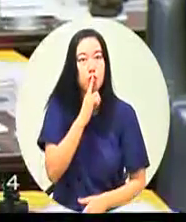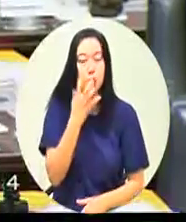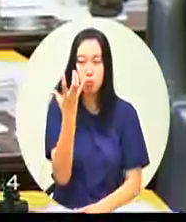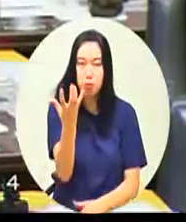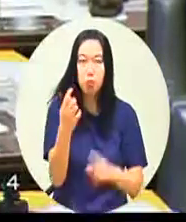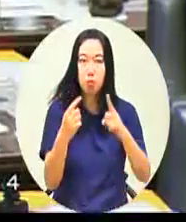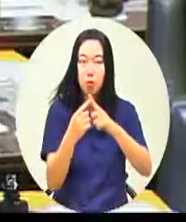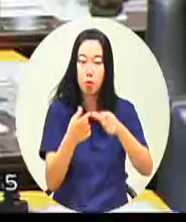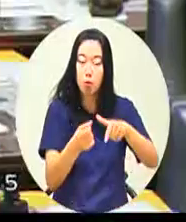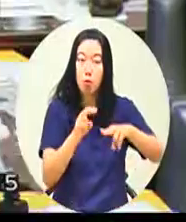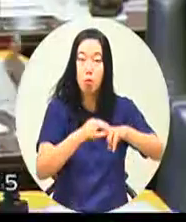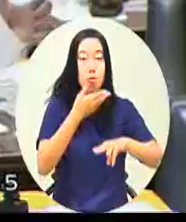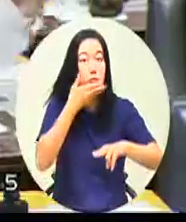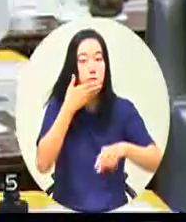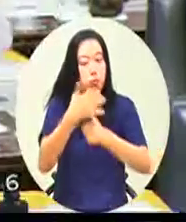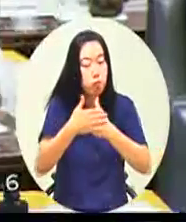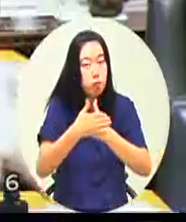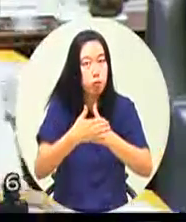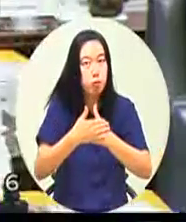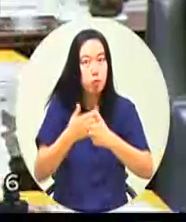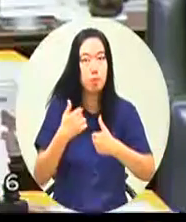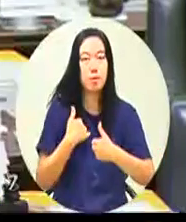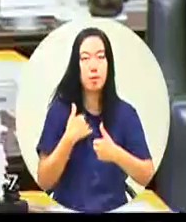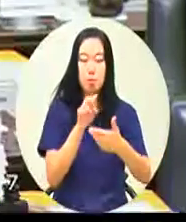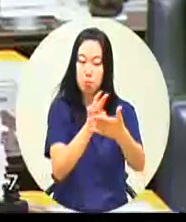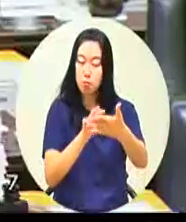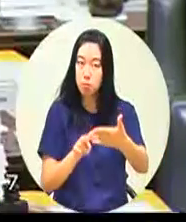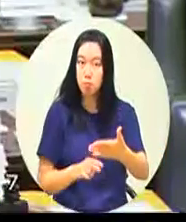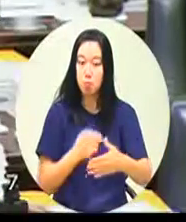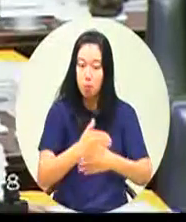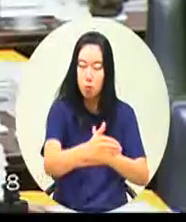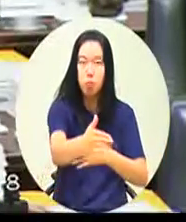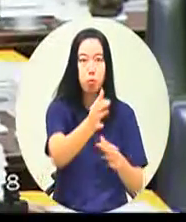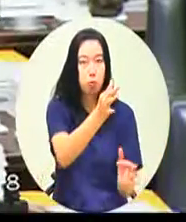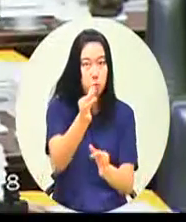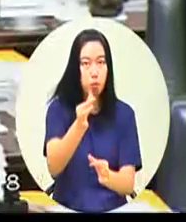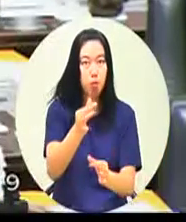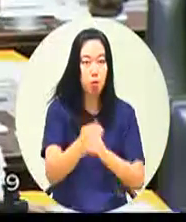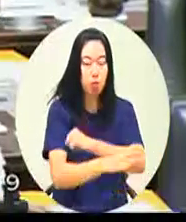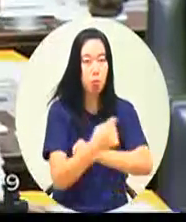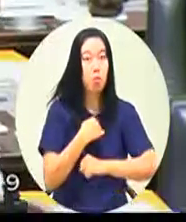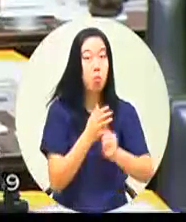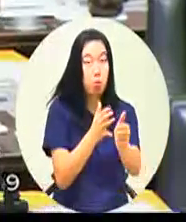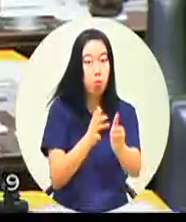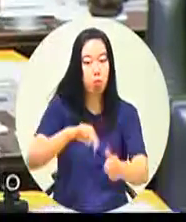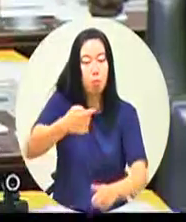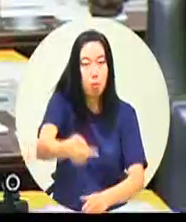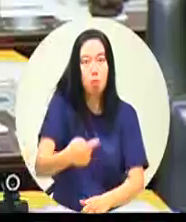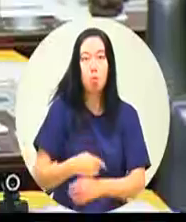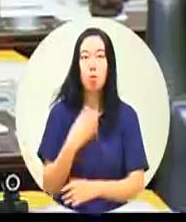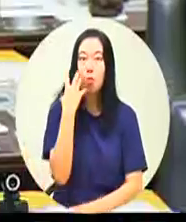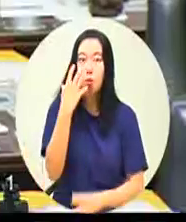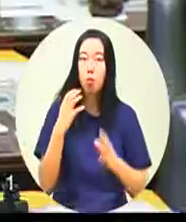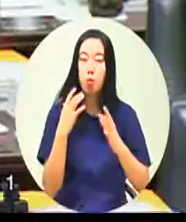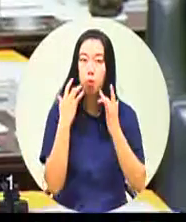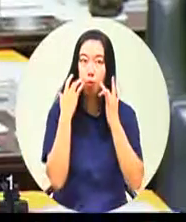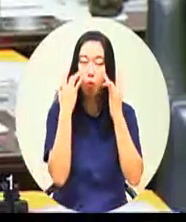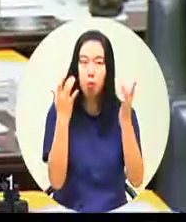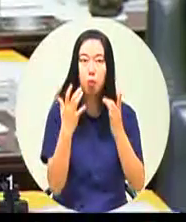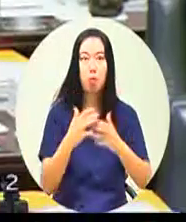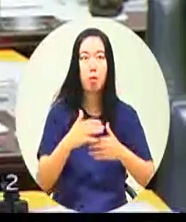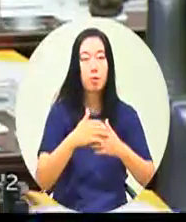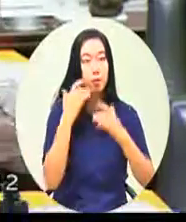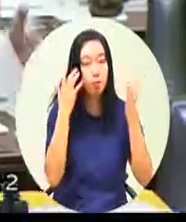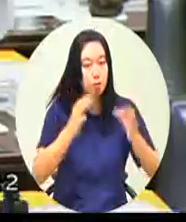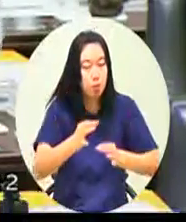人的公共的利益之下，看起来程序都完备。那我想最后请教局长的是，接下来国债市场的案子你要怎么去执